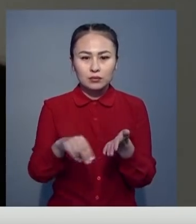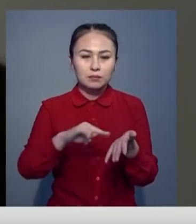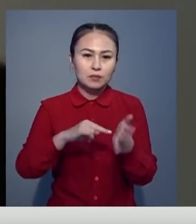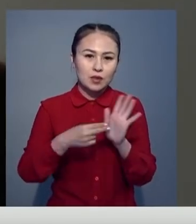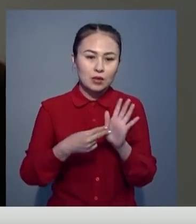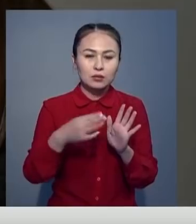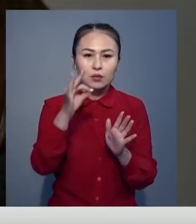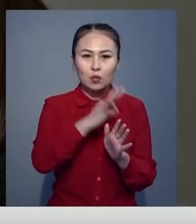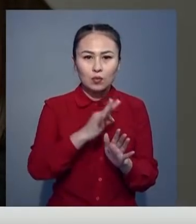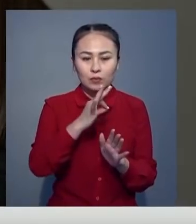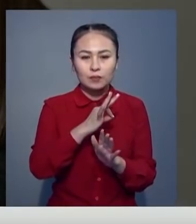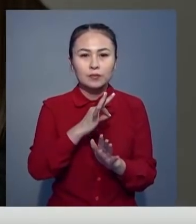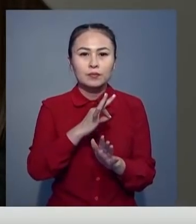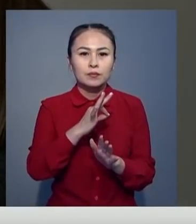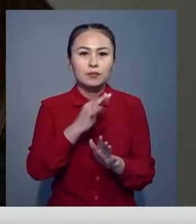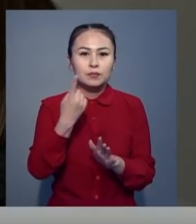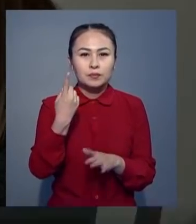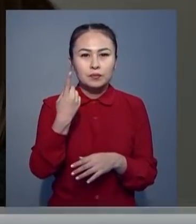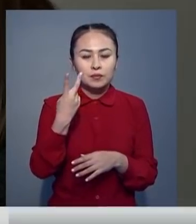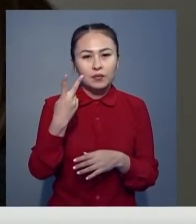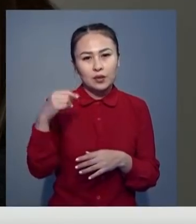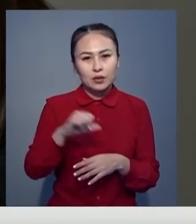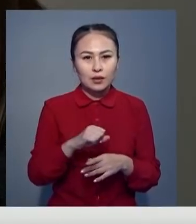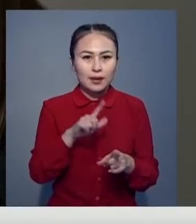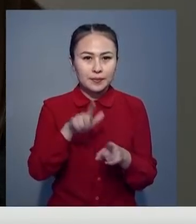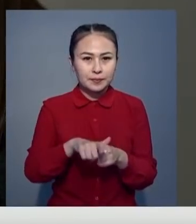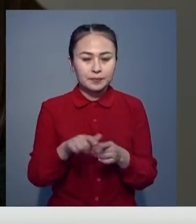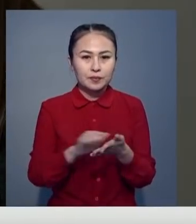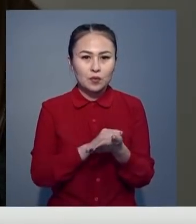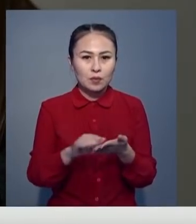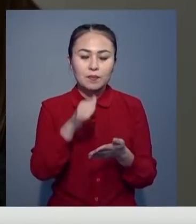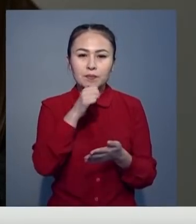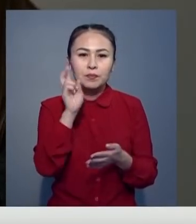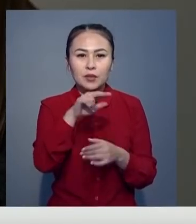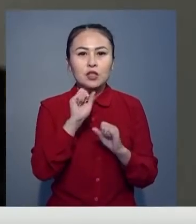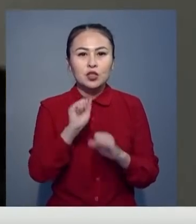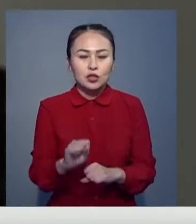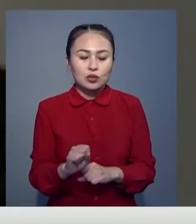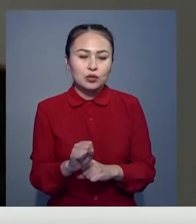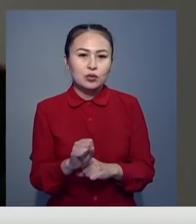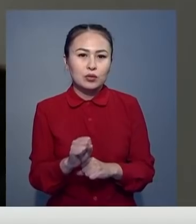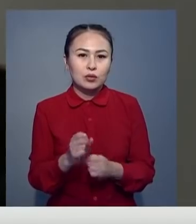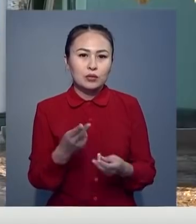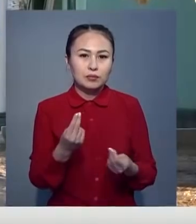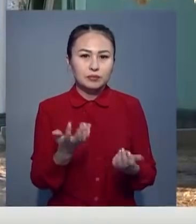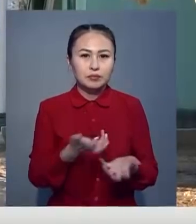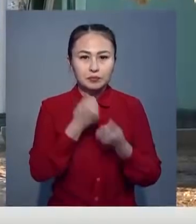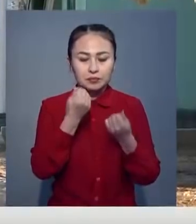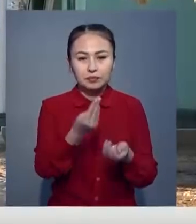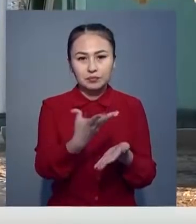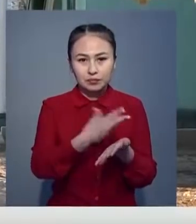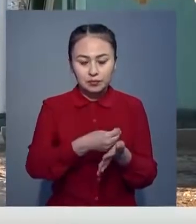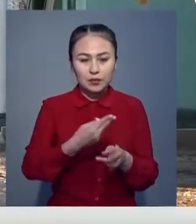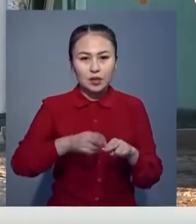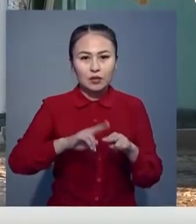де көмектесті. Бір-екі аптада жинадық, защитаға барып келдік, қорғап келдік, сөйтіп істеп жатырмыз. Биыл Шалғай